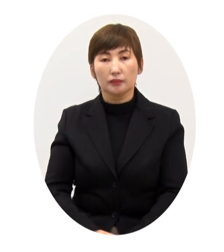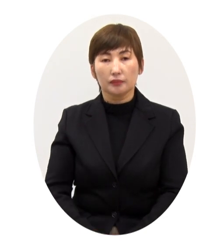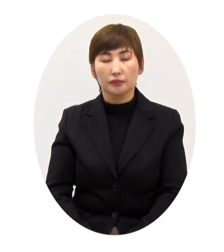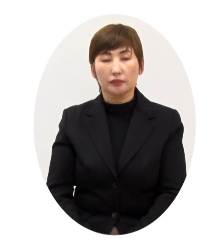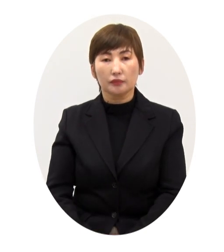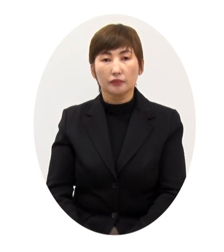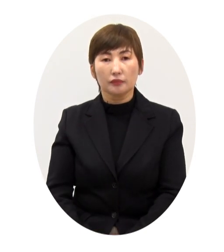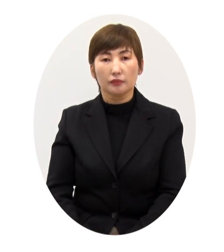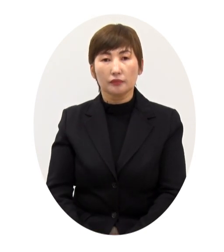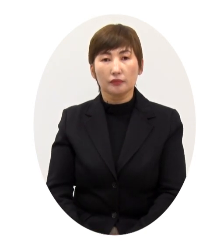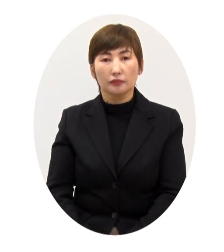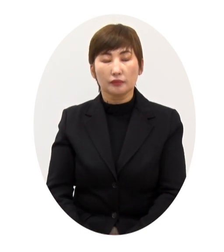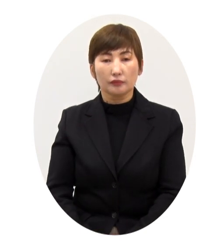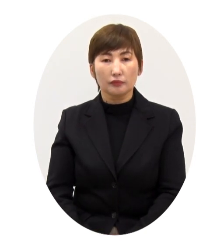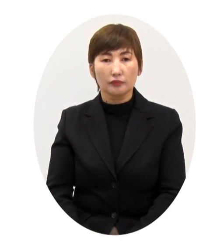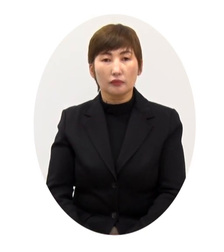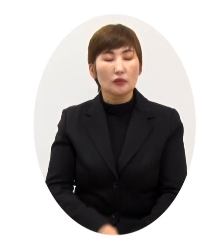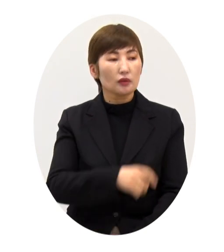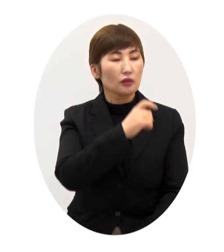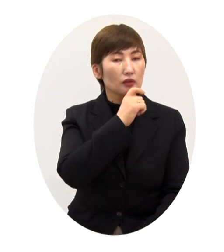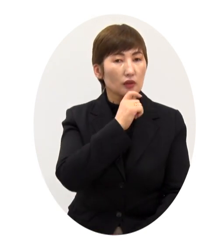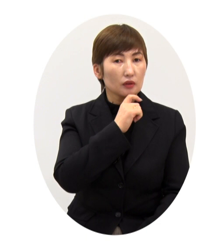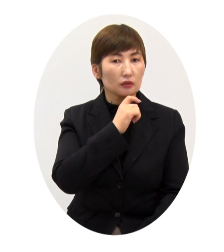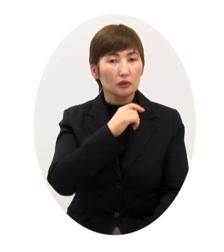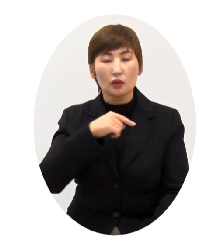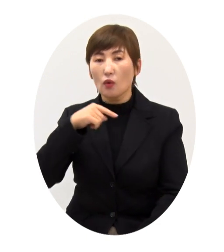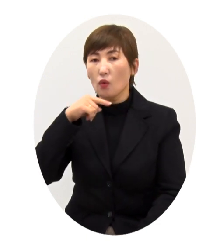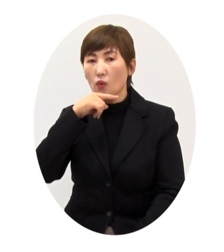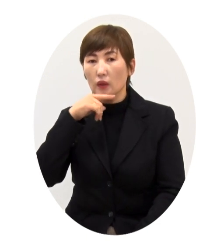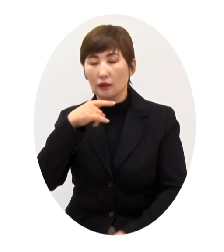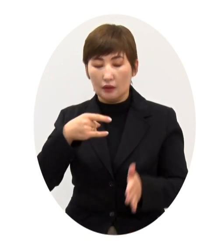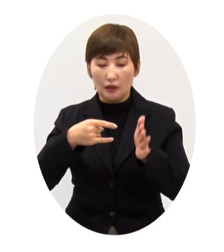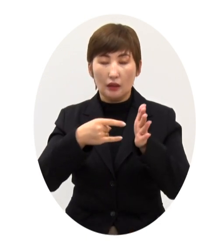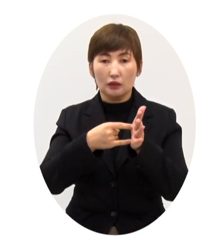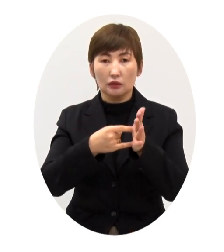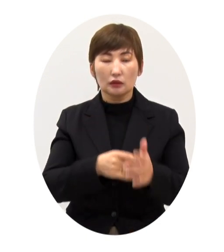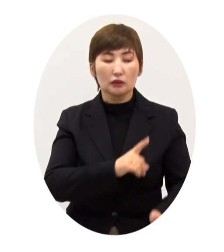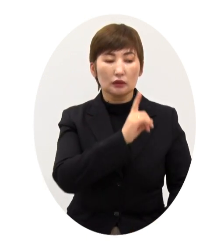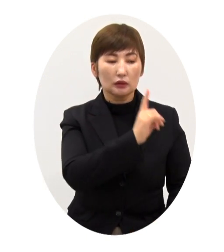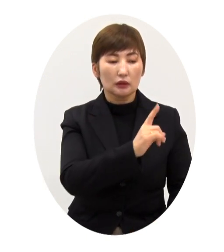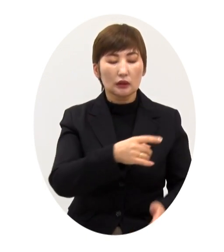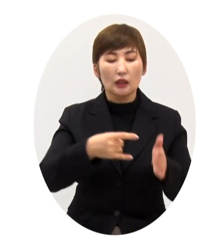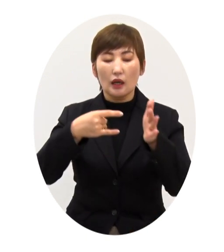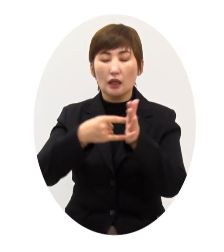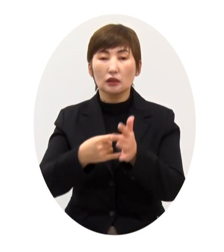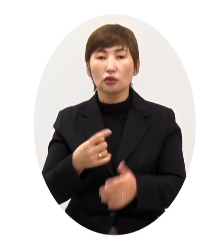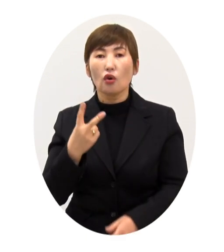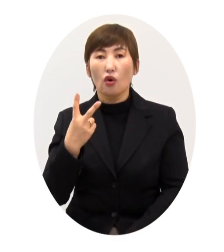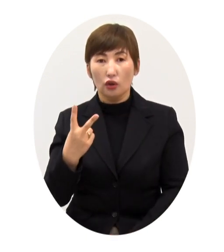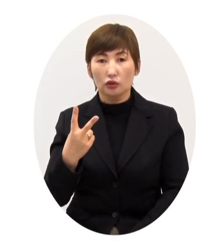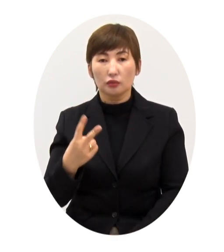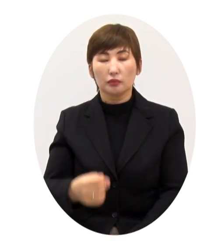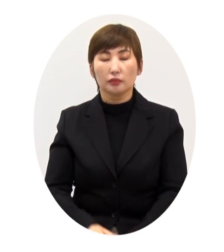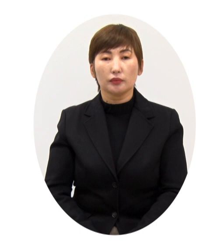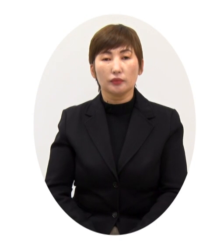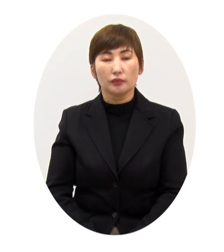харьцаатай байдаг юм байна. За хөх өнгөтэй хэсгийг улаан өнгийн хэсэгтэй харьцуулбал нэгийг харьцах хоёр